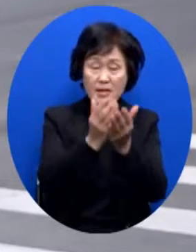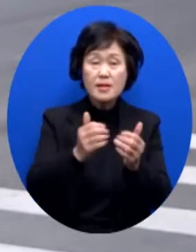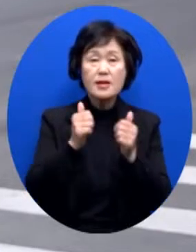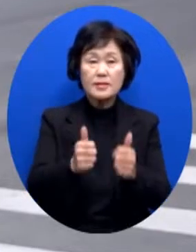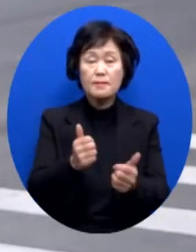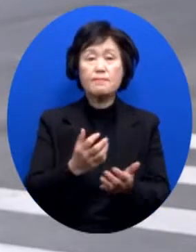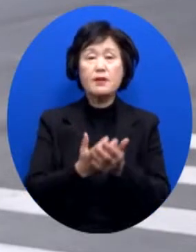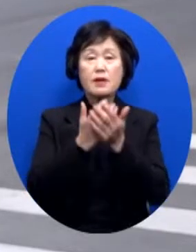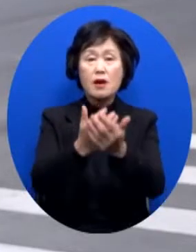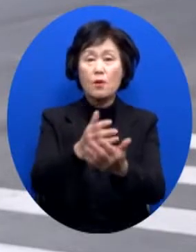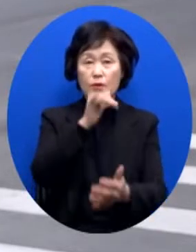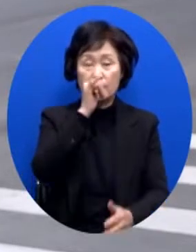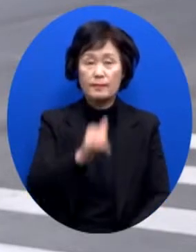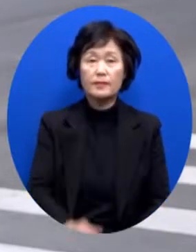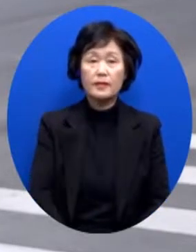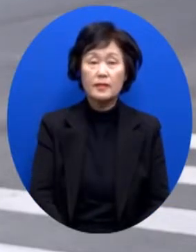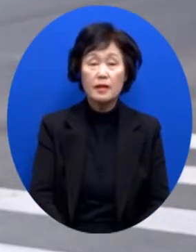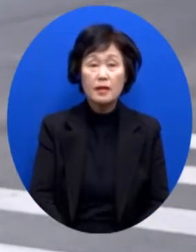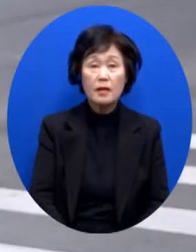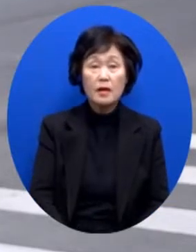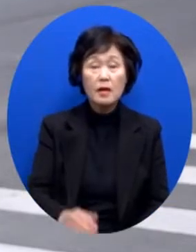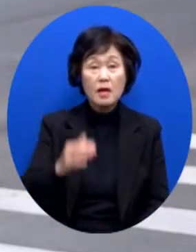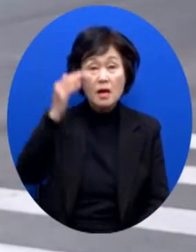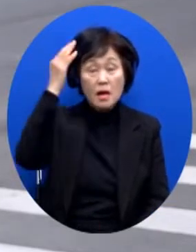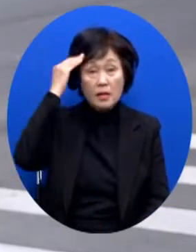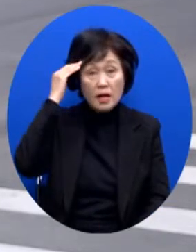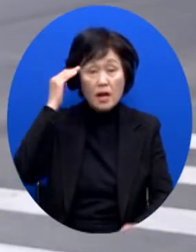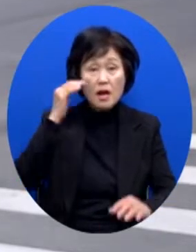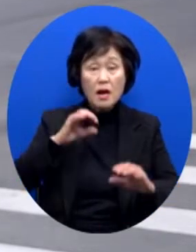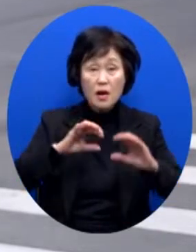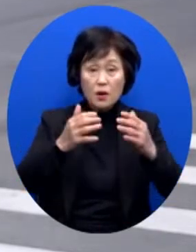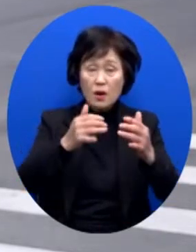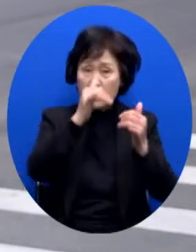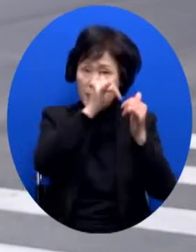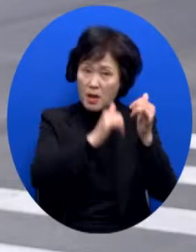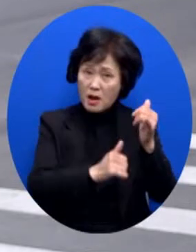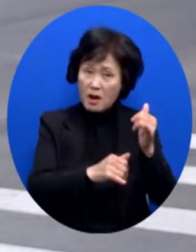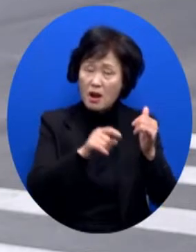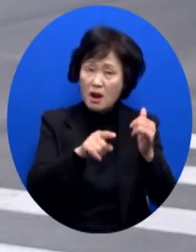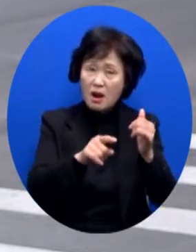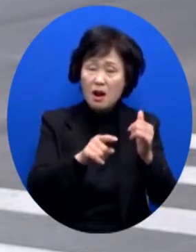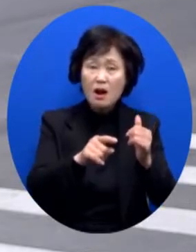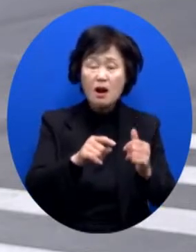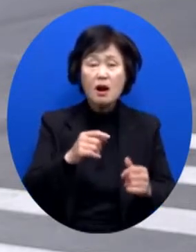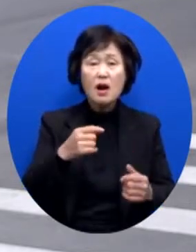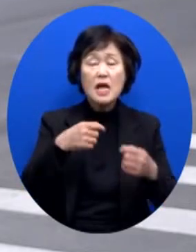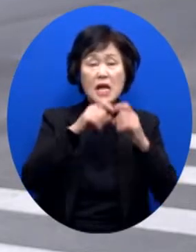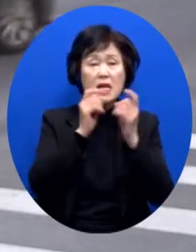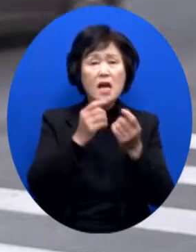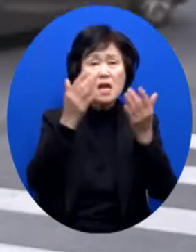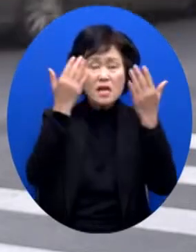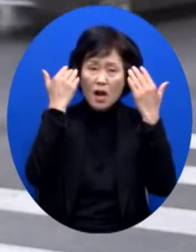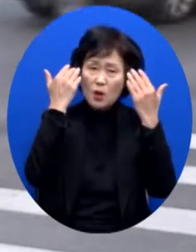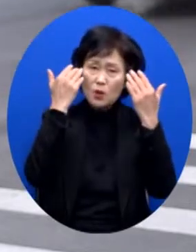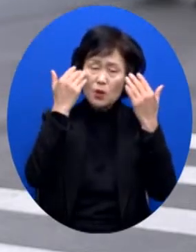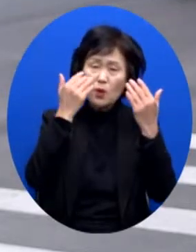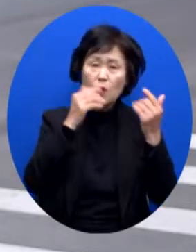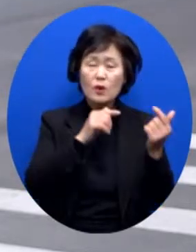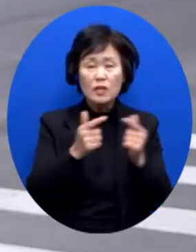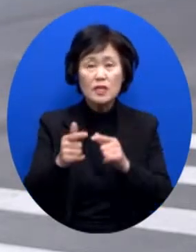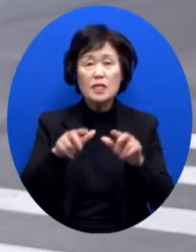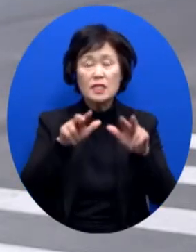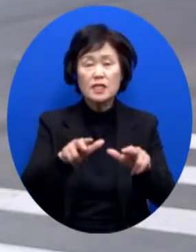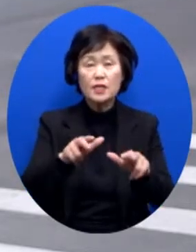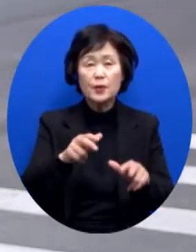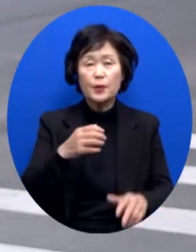대한민국 역사의 한 줄기로 이어져 내려온 기독교 교육 사업 법 개정으로 그 정체성이 위협받고 있습니다 시체스